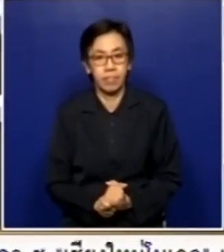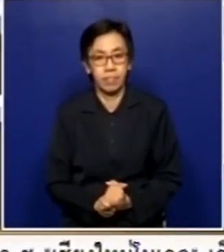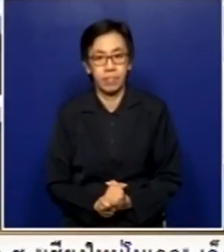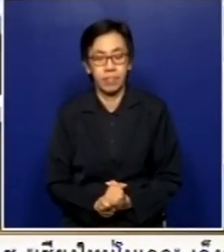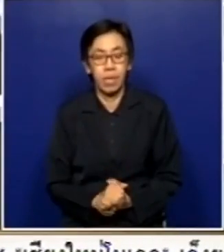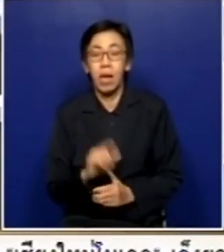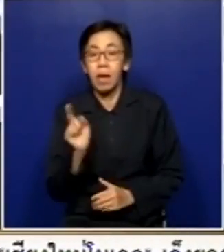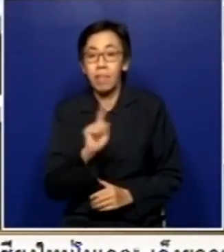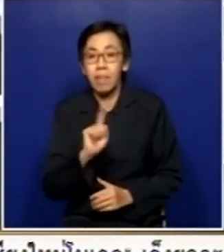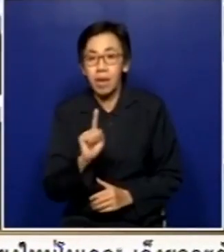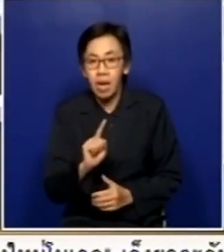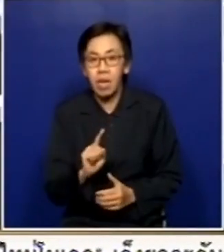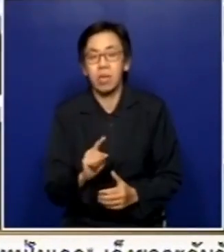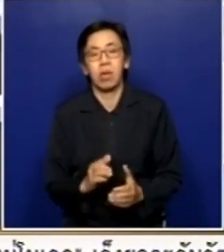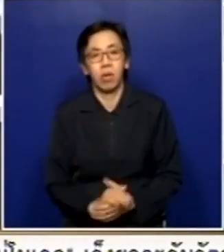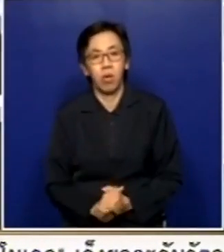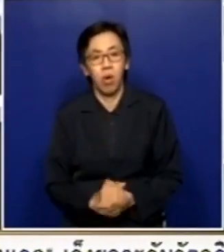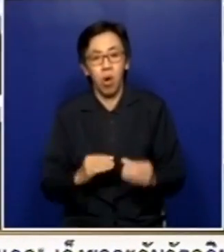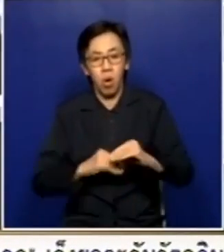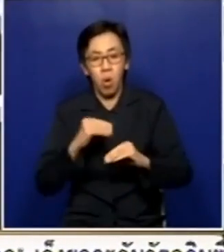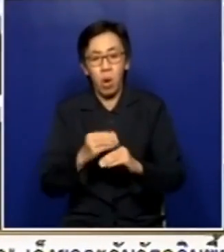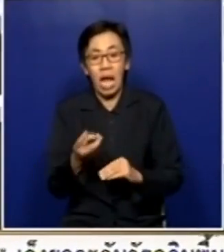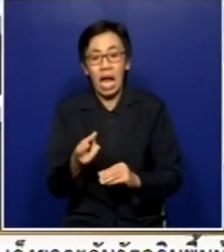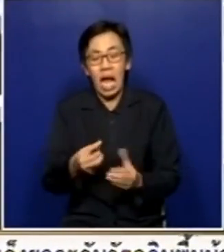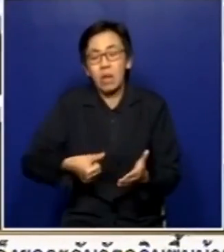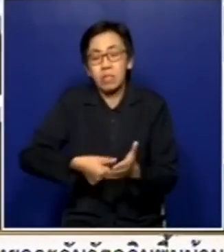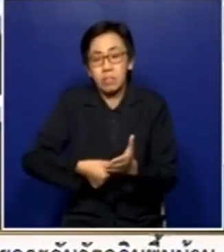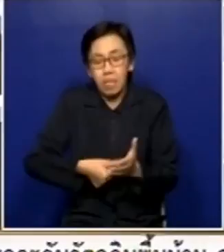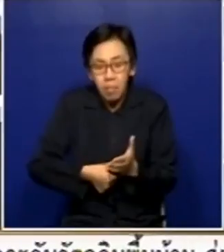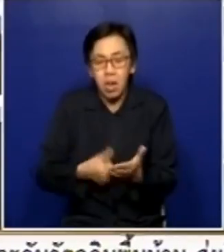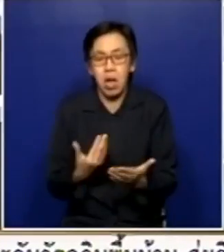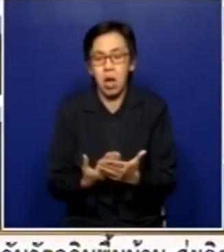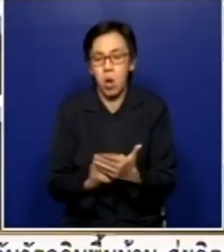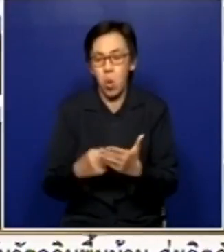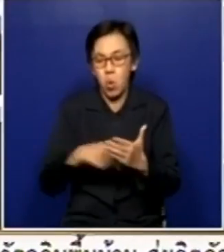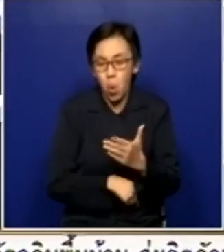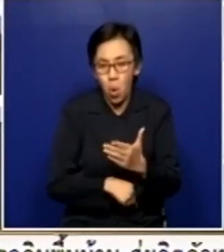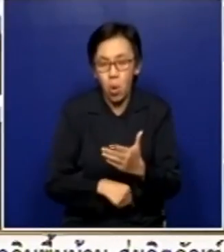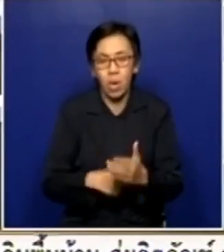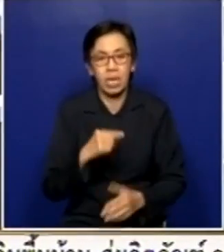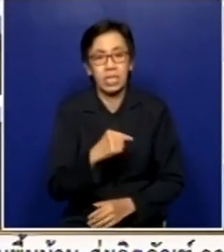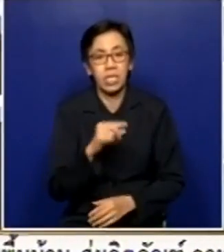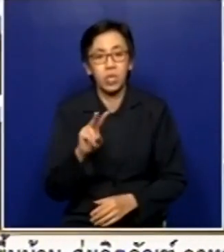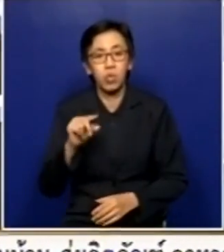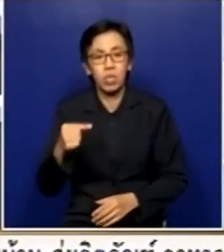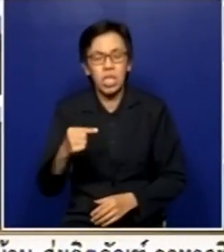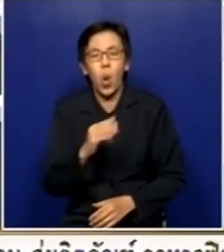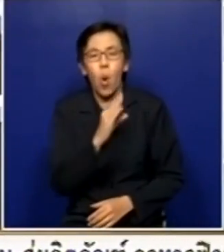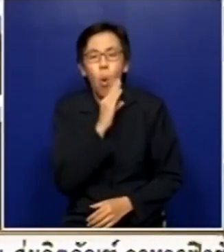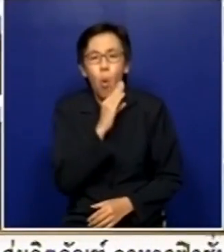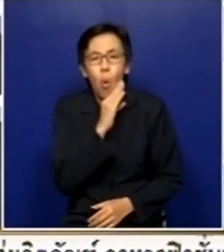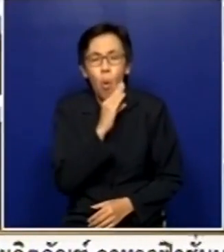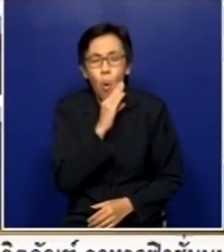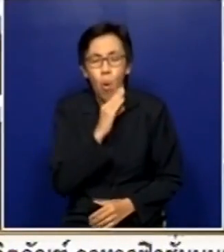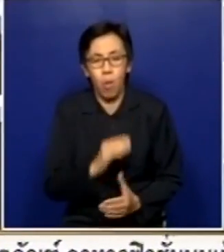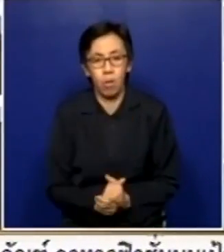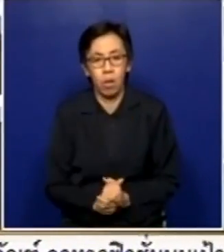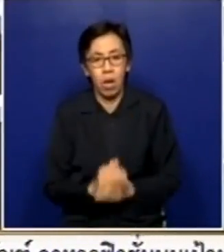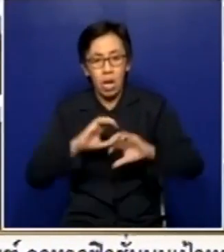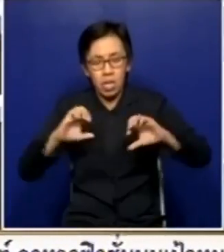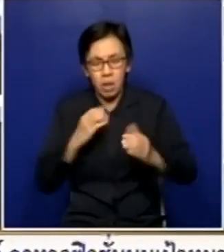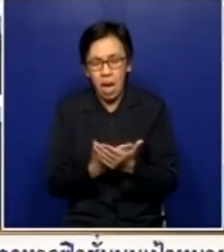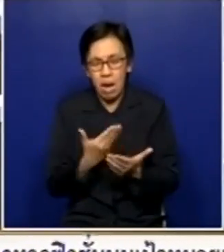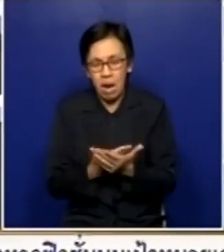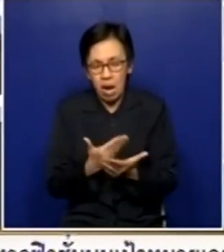มีการทุจริตโครงการจำนำข้าวอาจีทูจีเก๊รัฐบาลเสียหาย